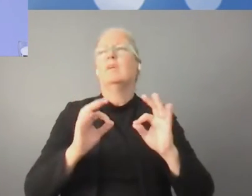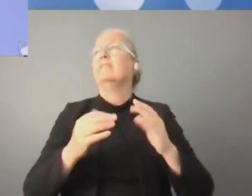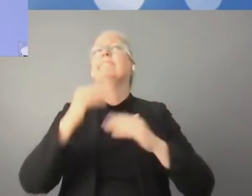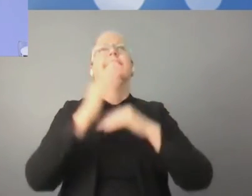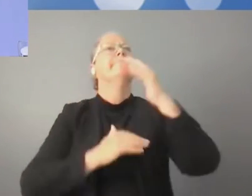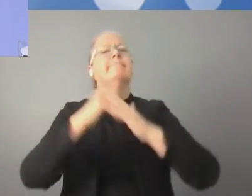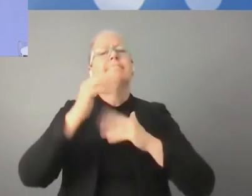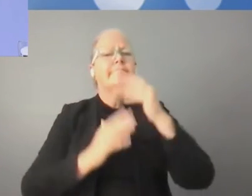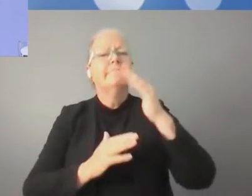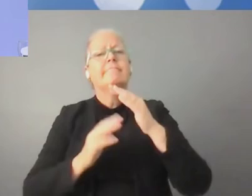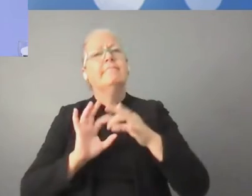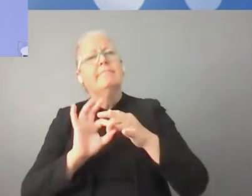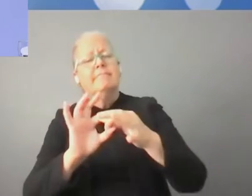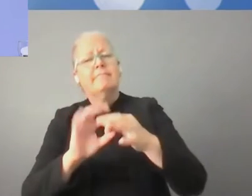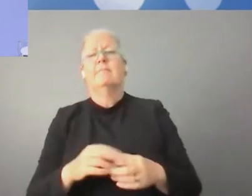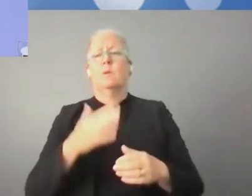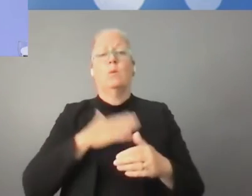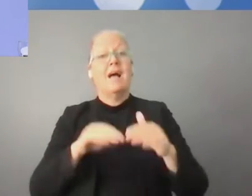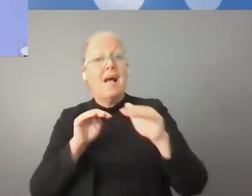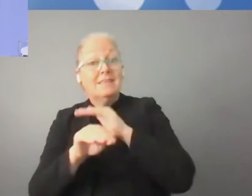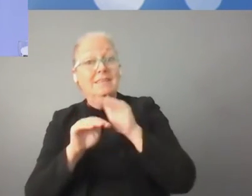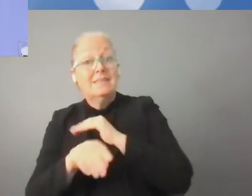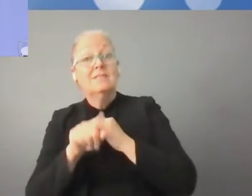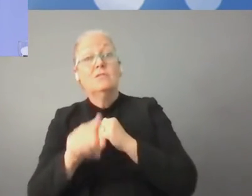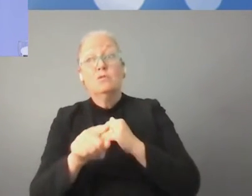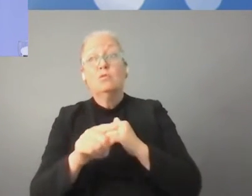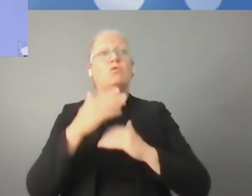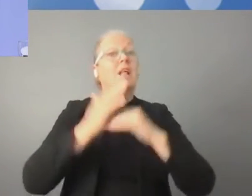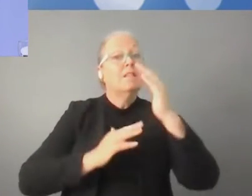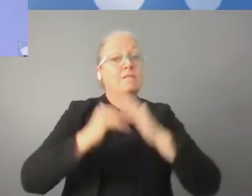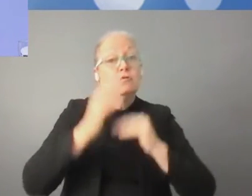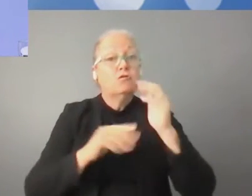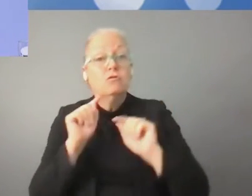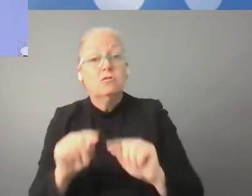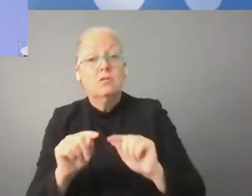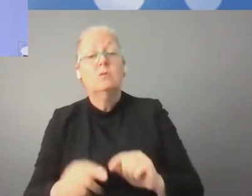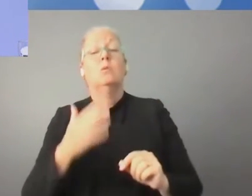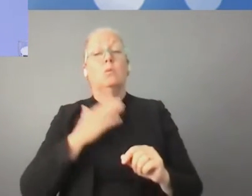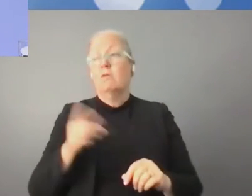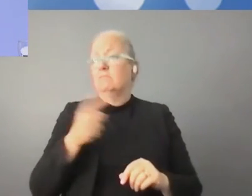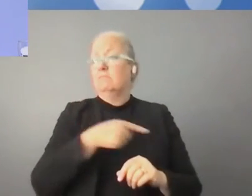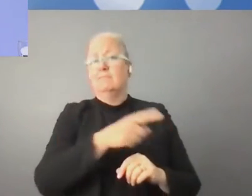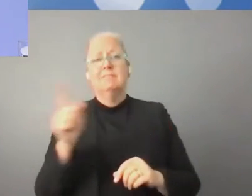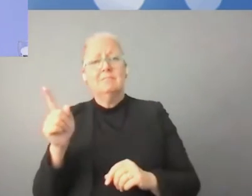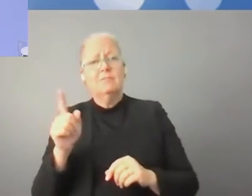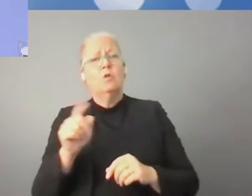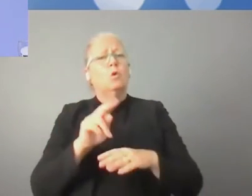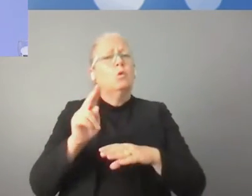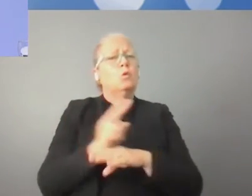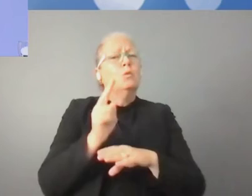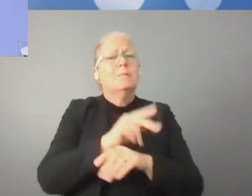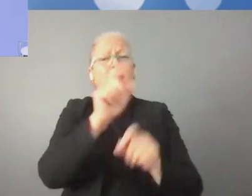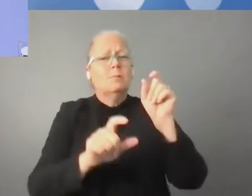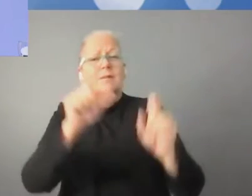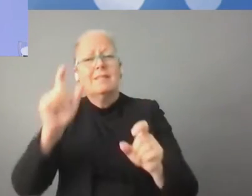онлайн, чтобы они чувствовали уважение. Они ищут работу, они ищут другие вещи. Что нам